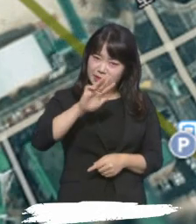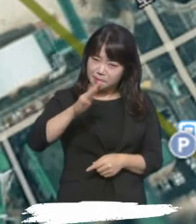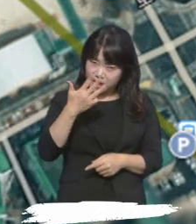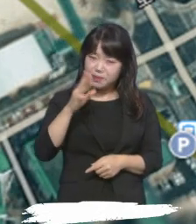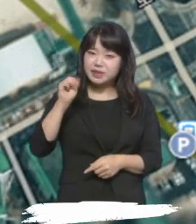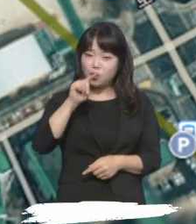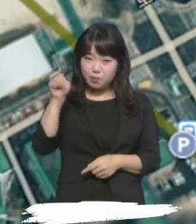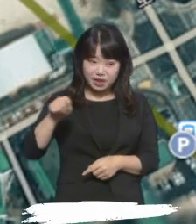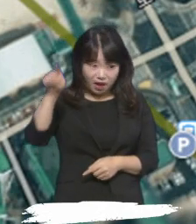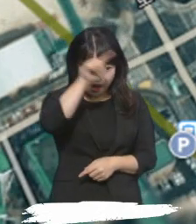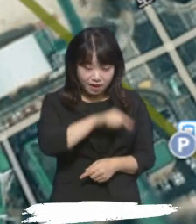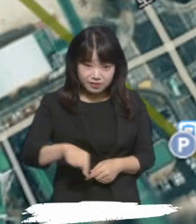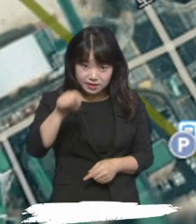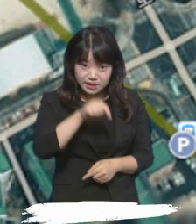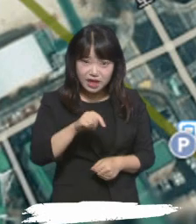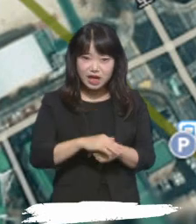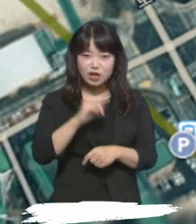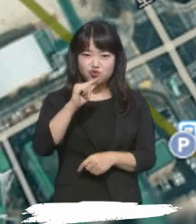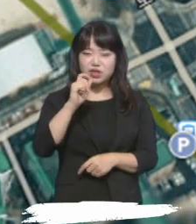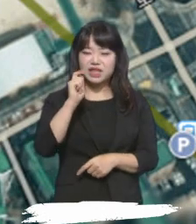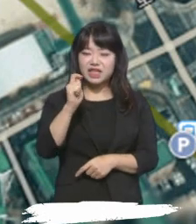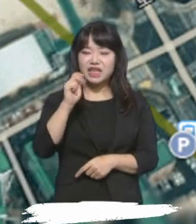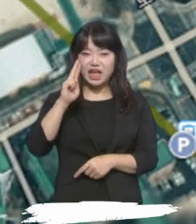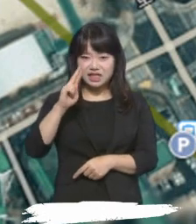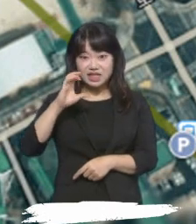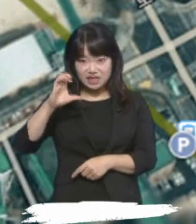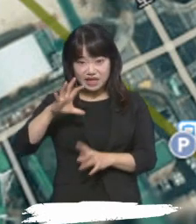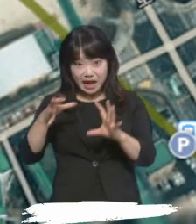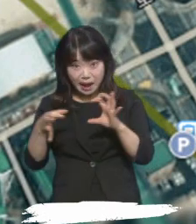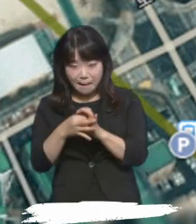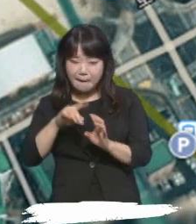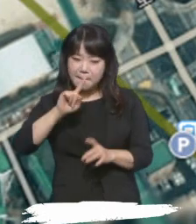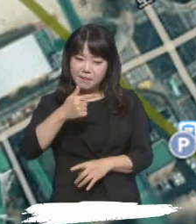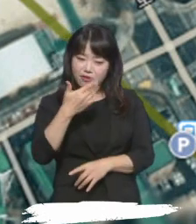4,800여 제곱미터 가운데 GTX-C 편입 구간은